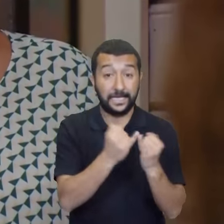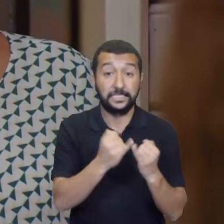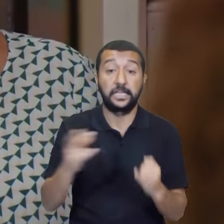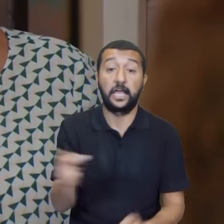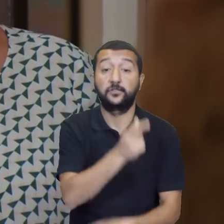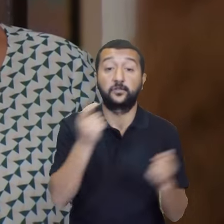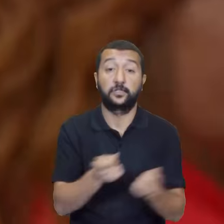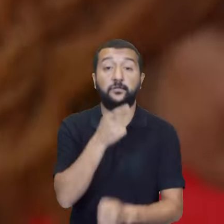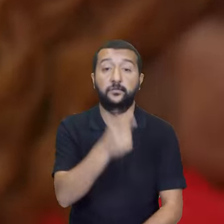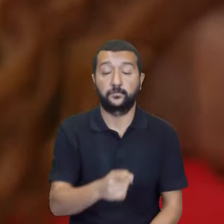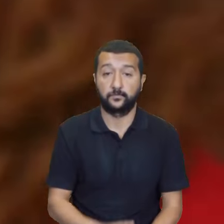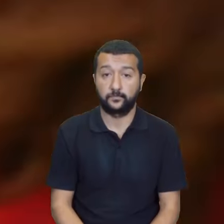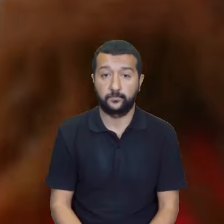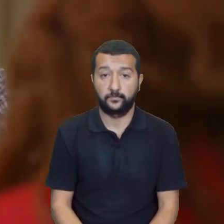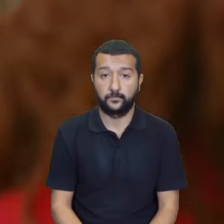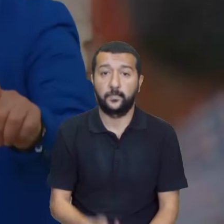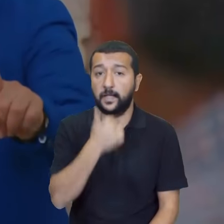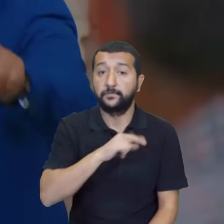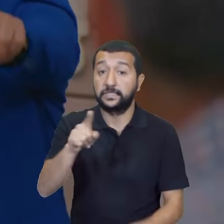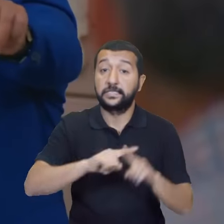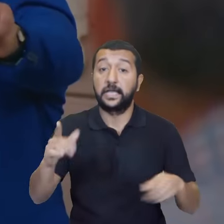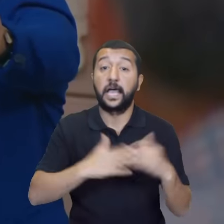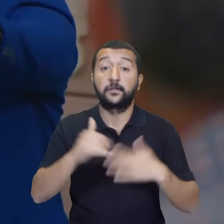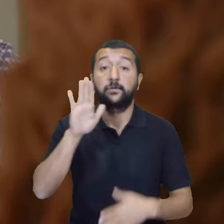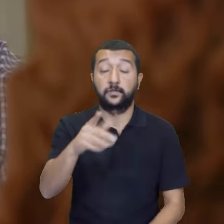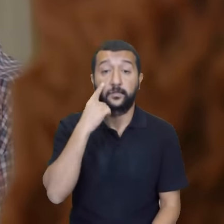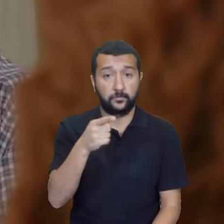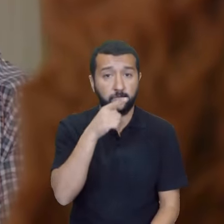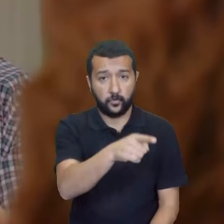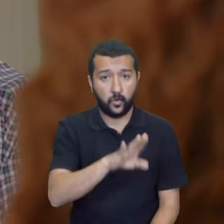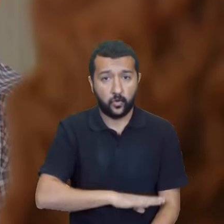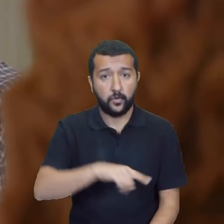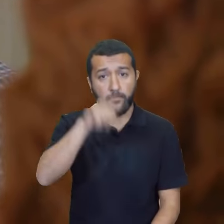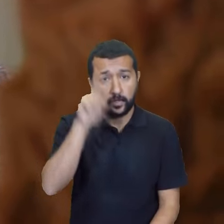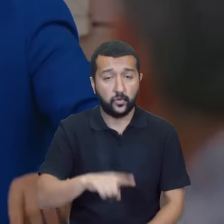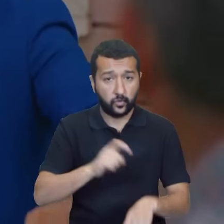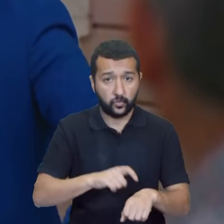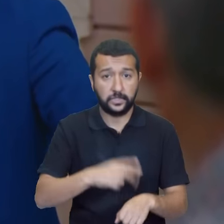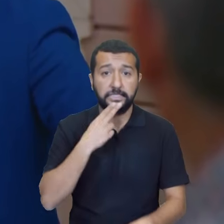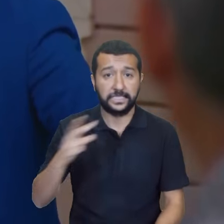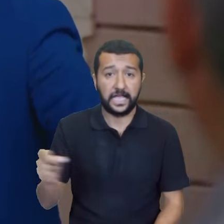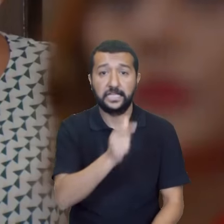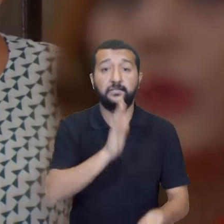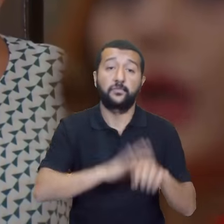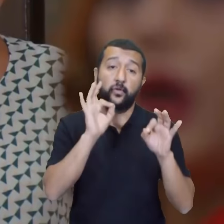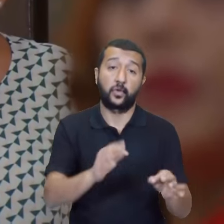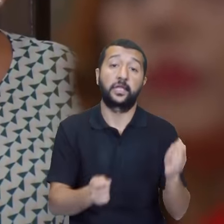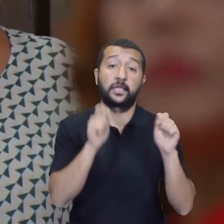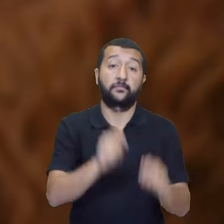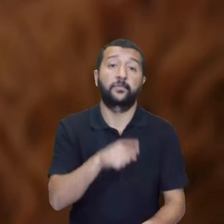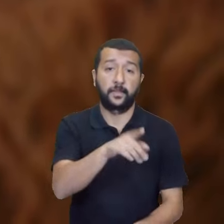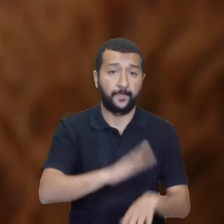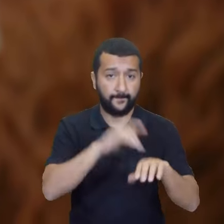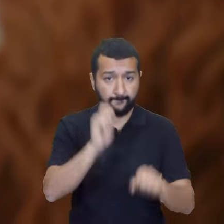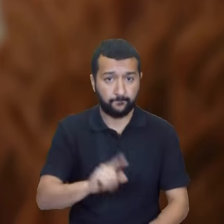kardeşimi kaçırmaya çalışıyor. Abi sen sakın karışayım deme bak. Yahu oğlum, bir gündüz vakti kız kaçırmadığın kalmıştı, onu da yaptın.